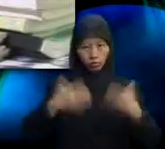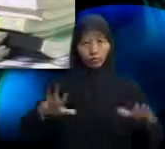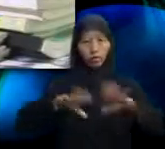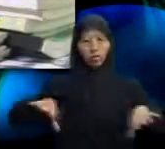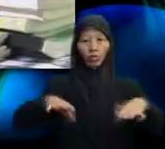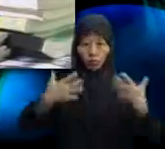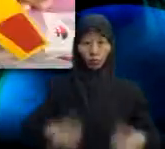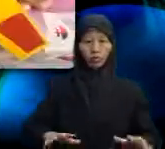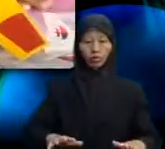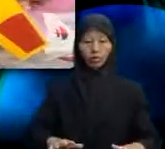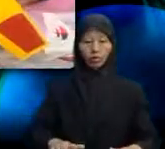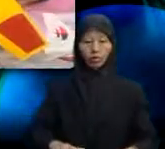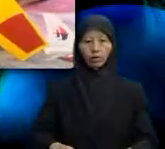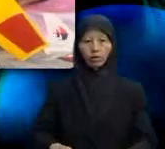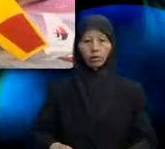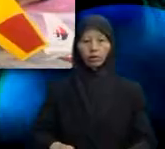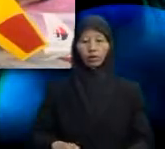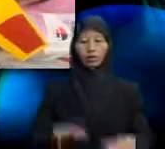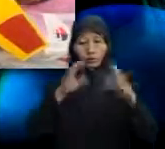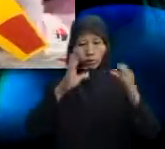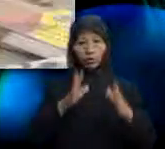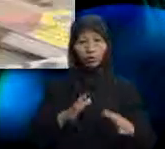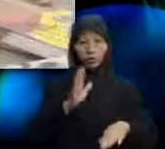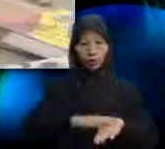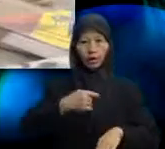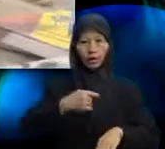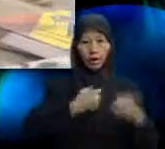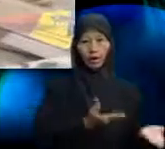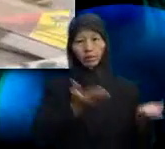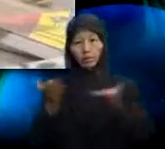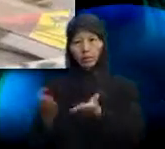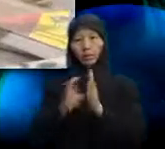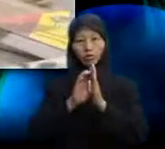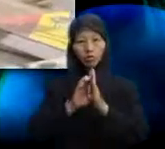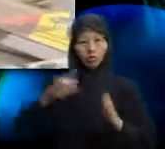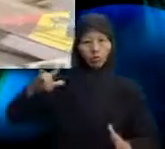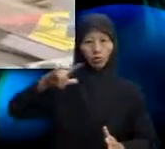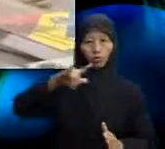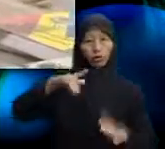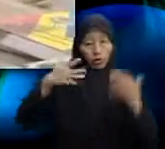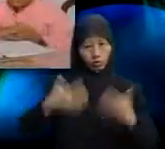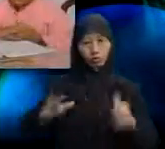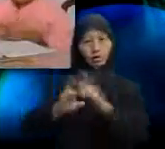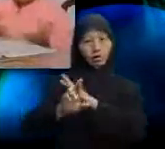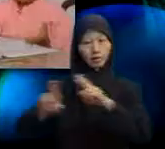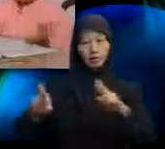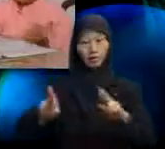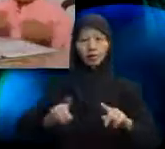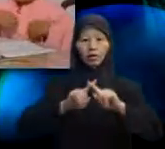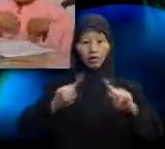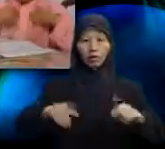sudah disempurnakan. Pesanan cikgu supaya saya membawa model kapal terbang sudah saya sediakan.